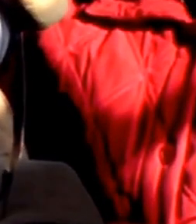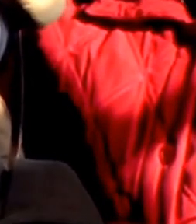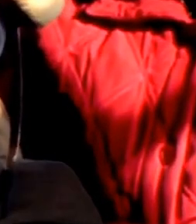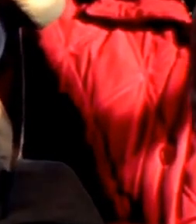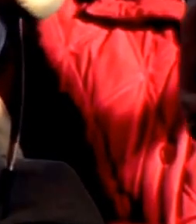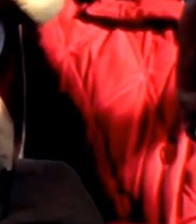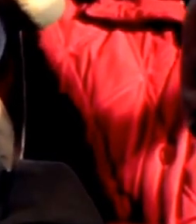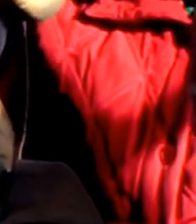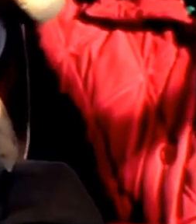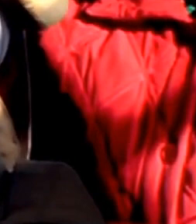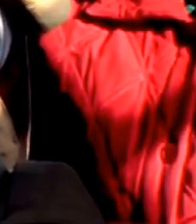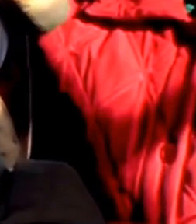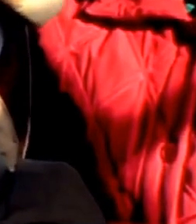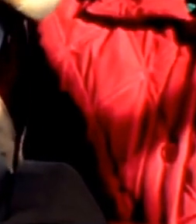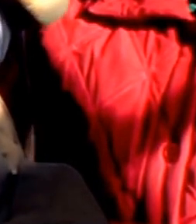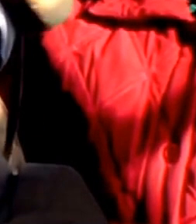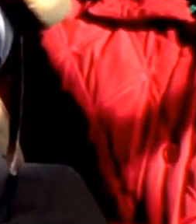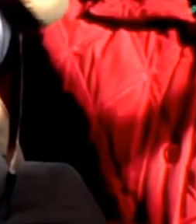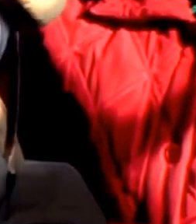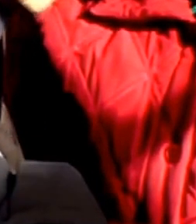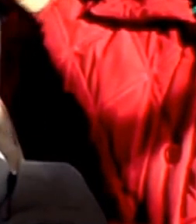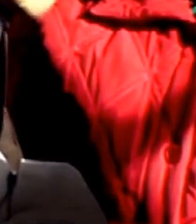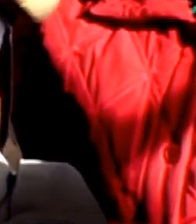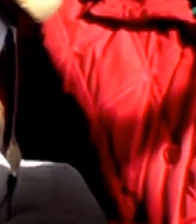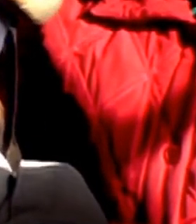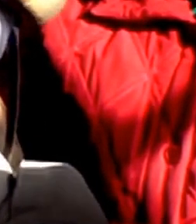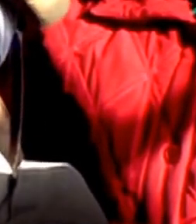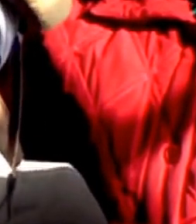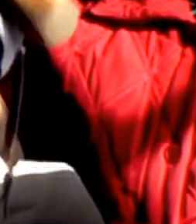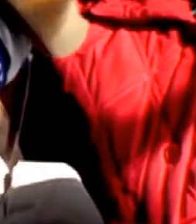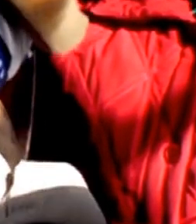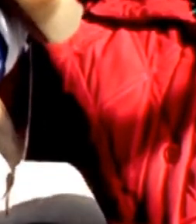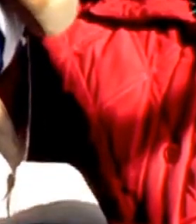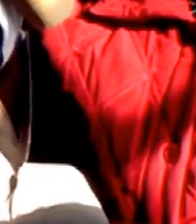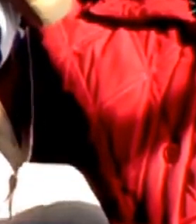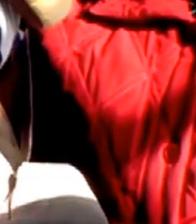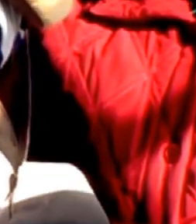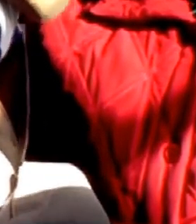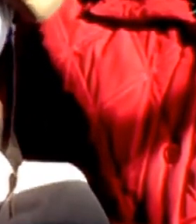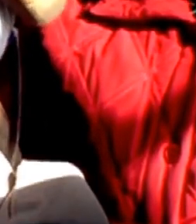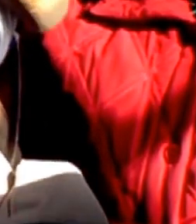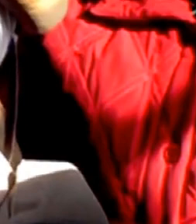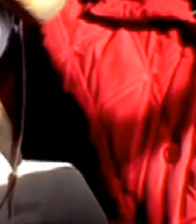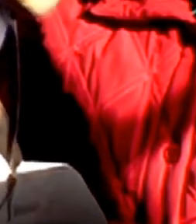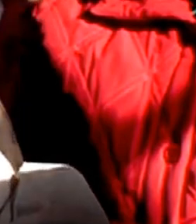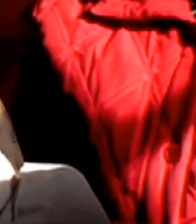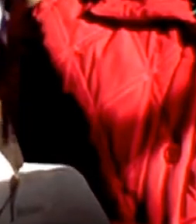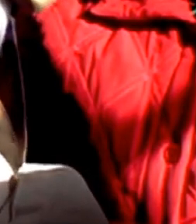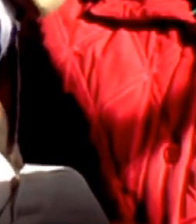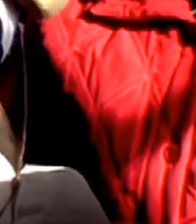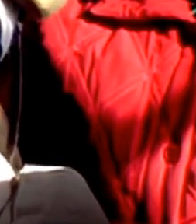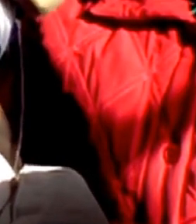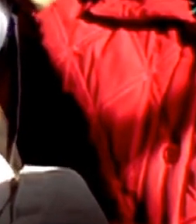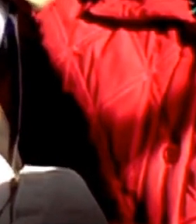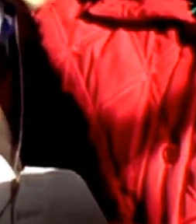Kubhlungu nasemndenini wakaSangweni kubhlungu, uma besibuka nathi bayakhumbula. Sicela ukuthi umthetho